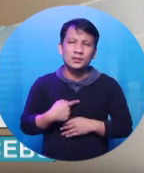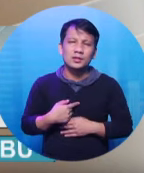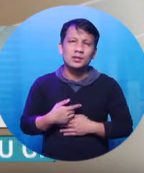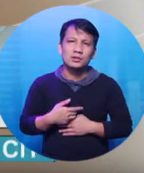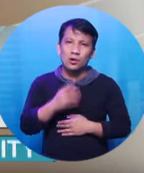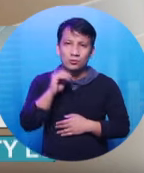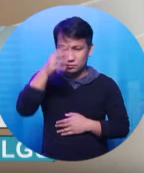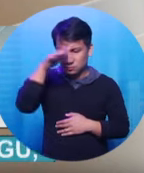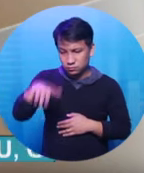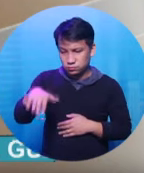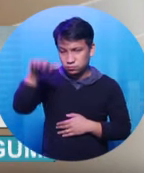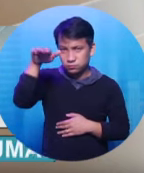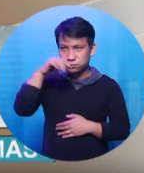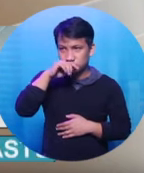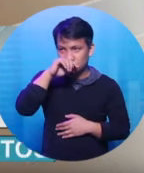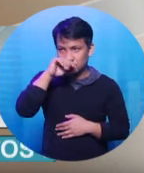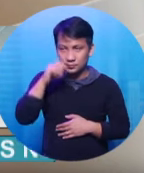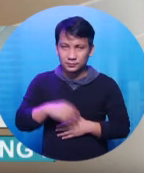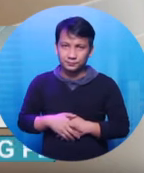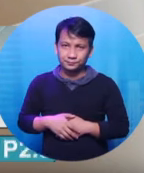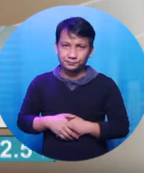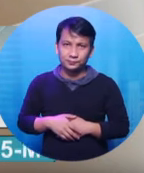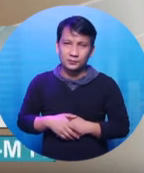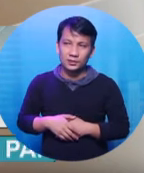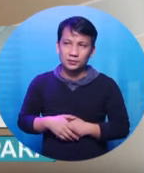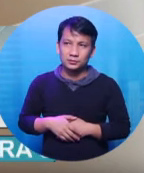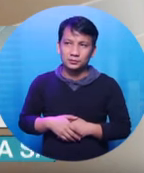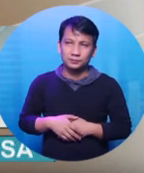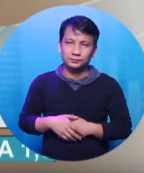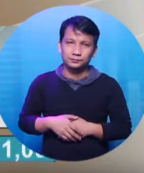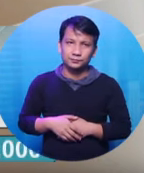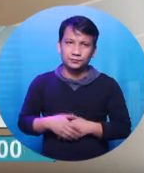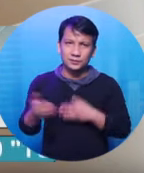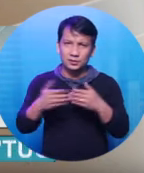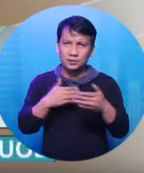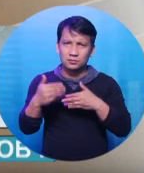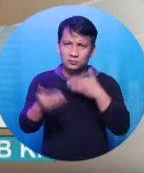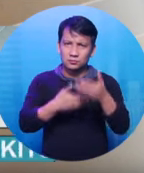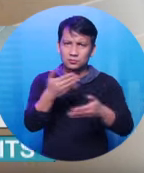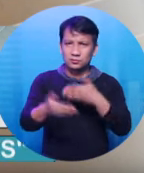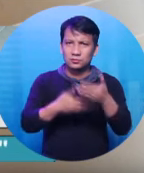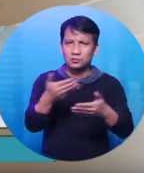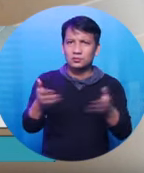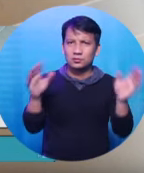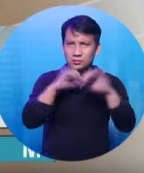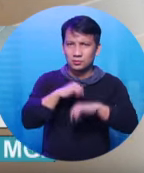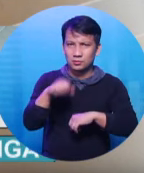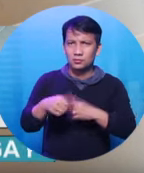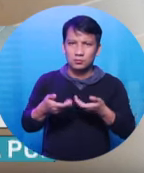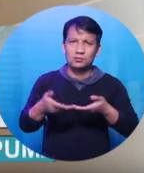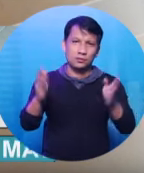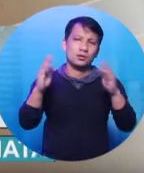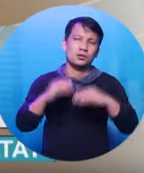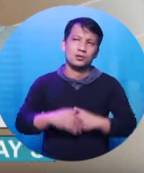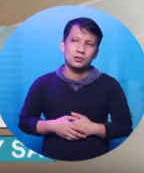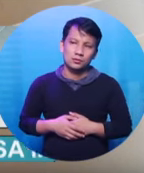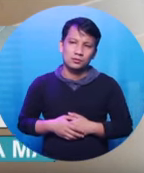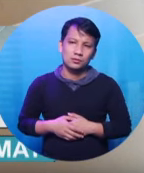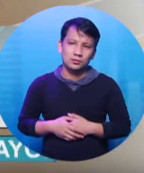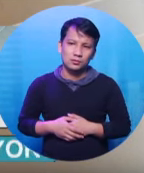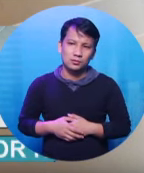no? Pagdating po sa korte. Okay, let's proceed. Kung paano ito matapos, go ahead. Pero okay. Faith,